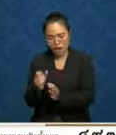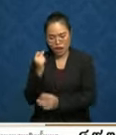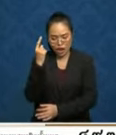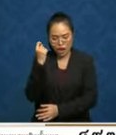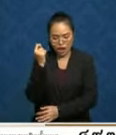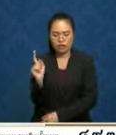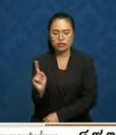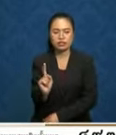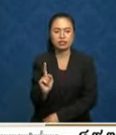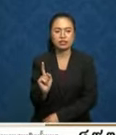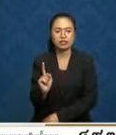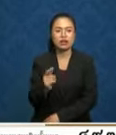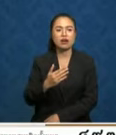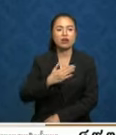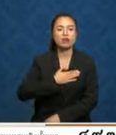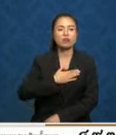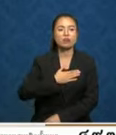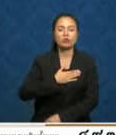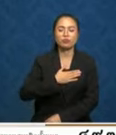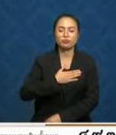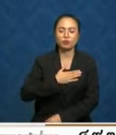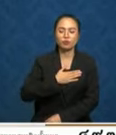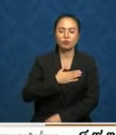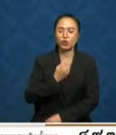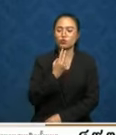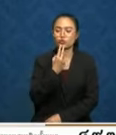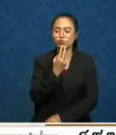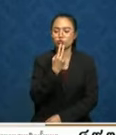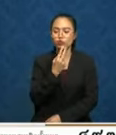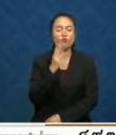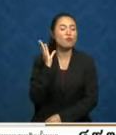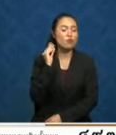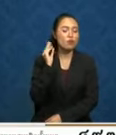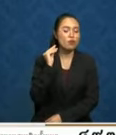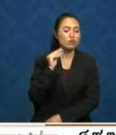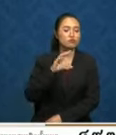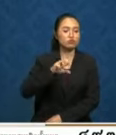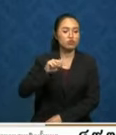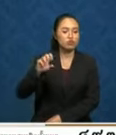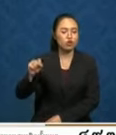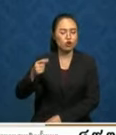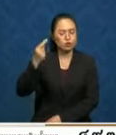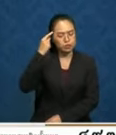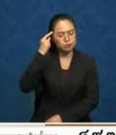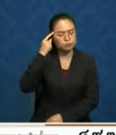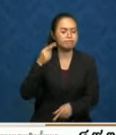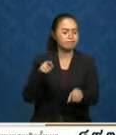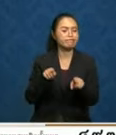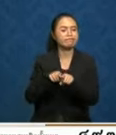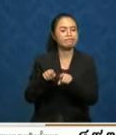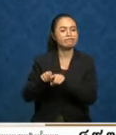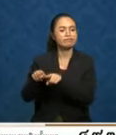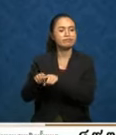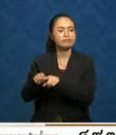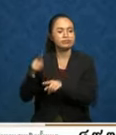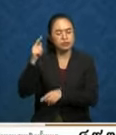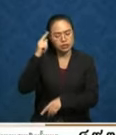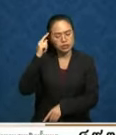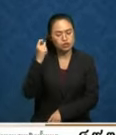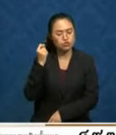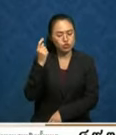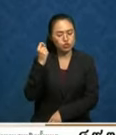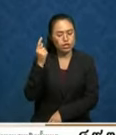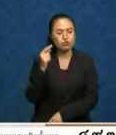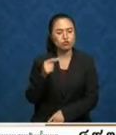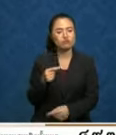นะผมนั่งฟังหลายท่านพูดมาวันนี้เนี่ยหลายท่านเข้าใจถูกหลายท่านเคยเข้าใ